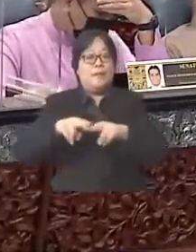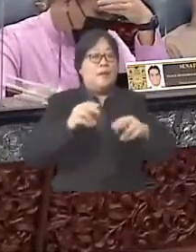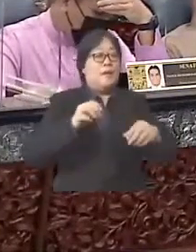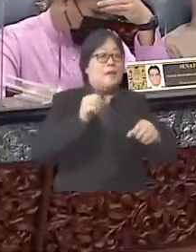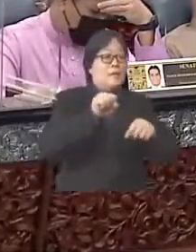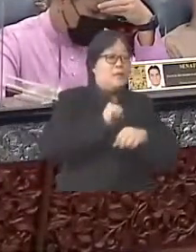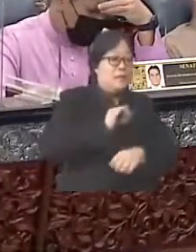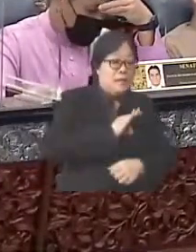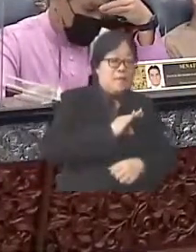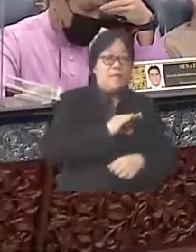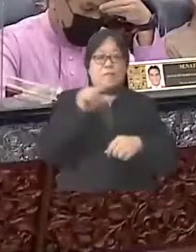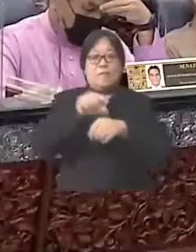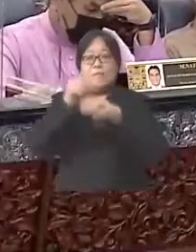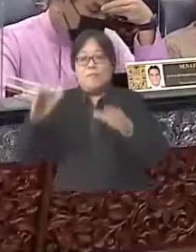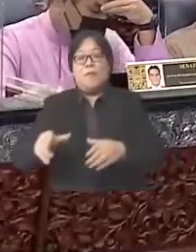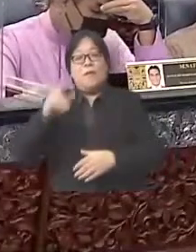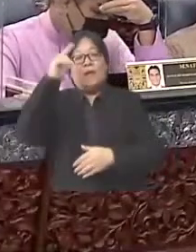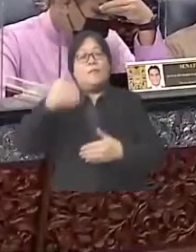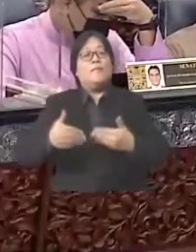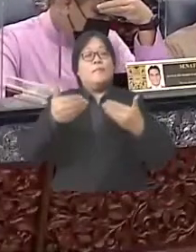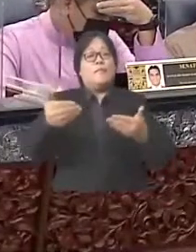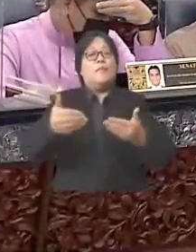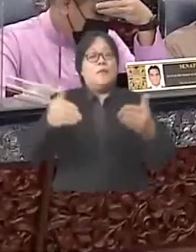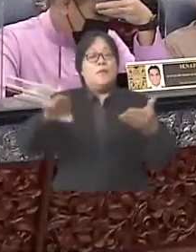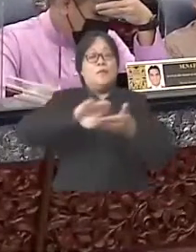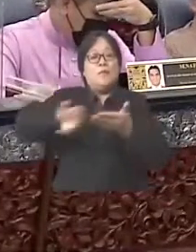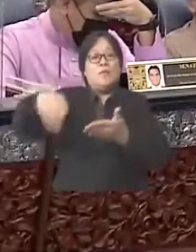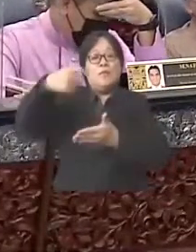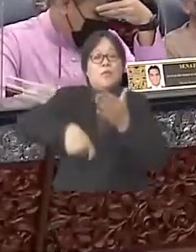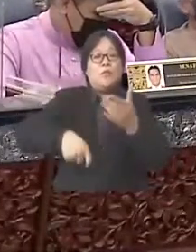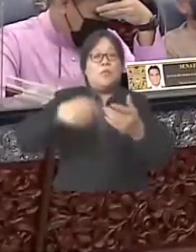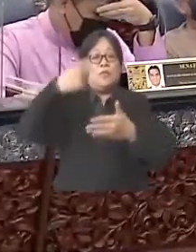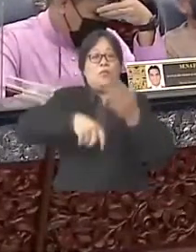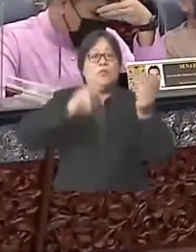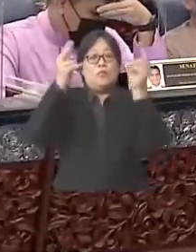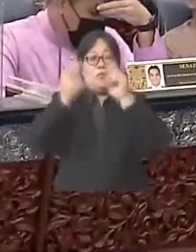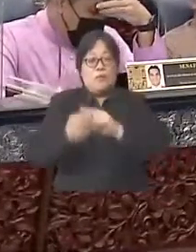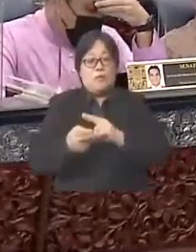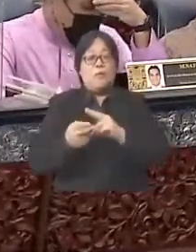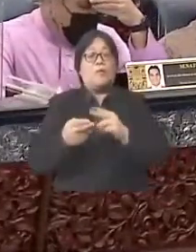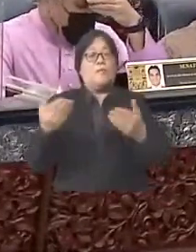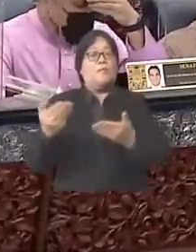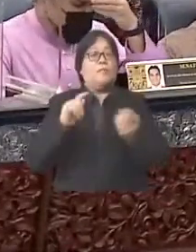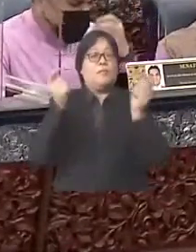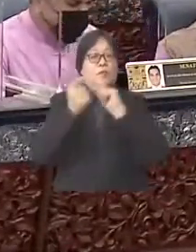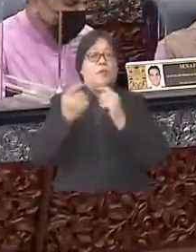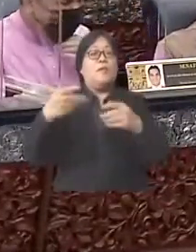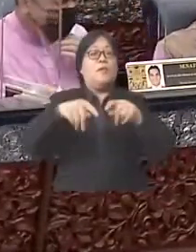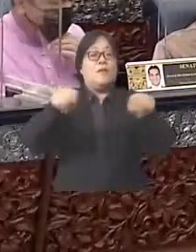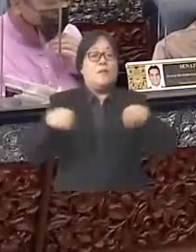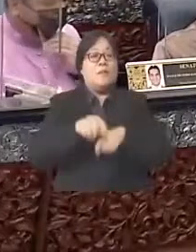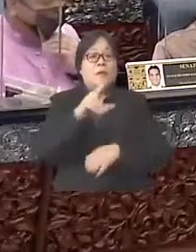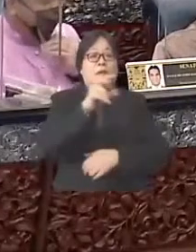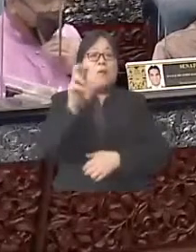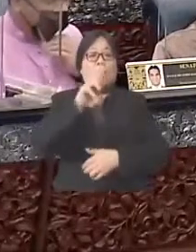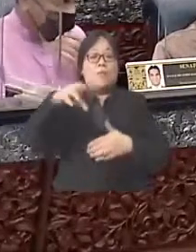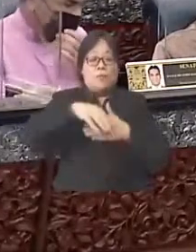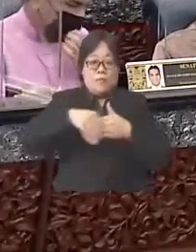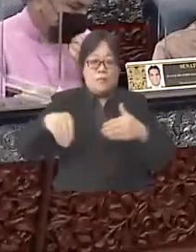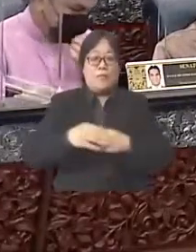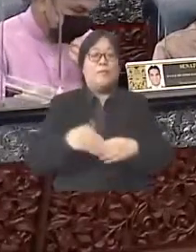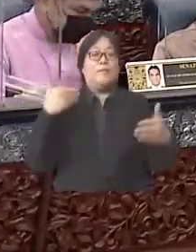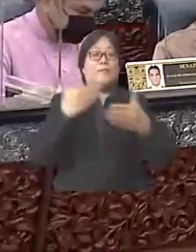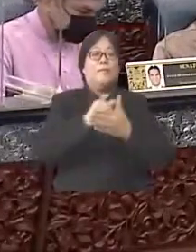pekerja kerajaan bercadang untuk melanjutkan potongan Cukai ke atas house pengubahsuaian dan pembaruan premis sehingga 300.000 Ringgit